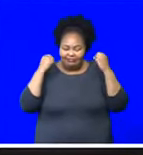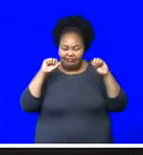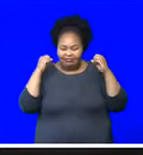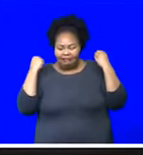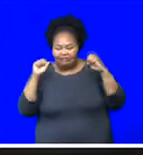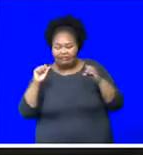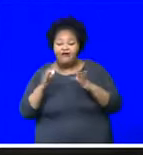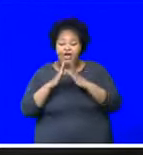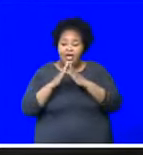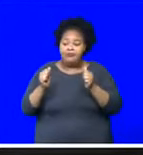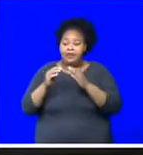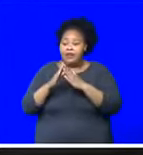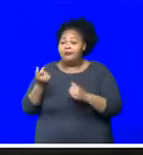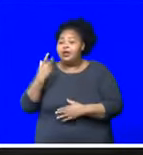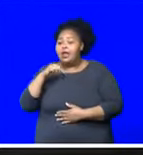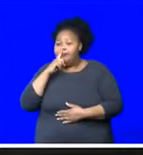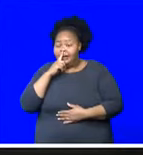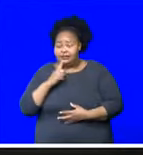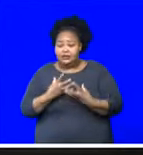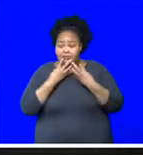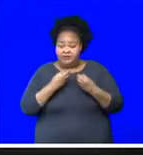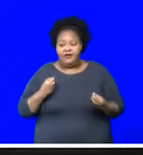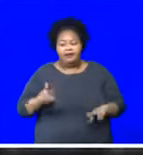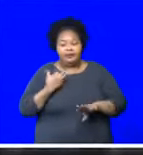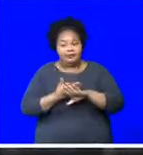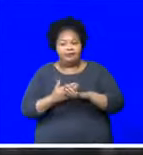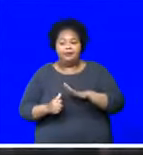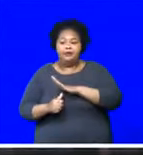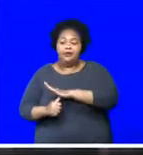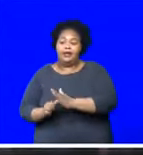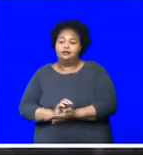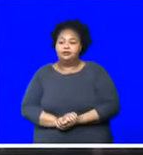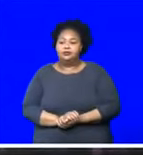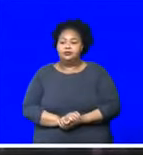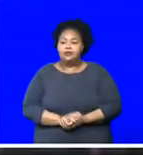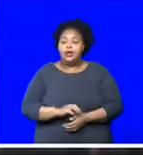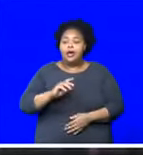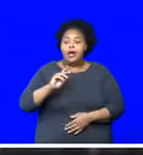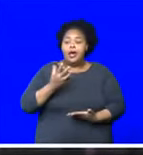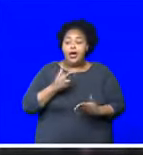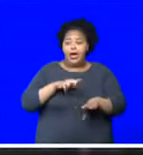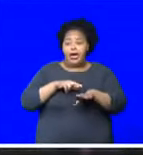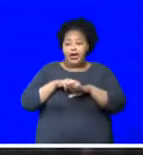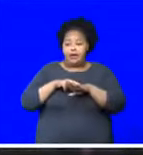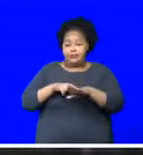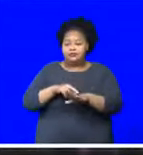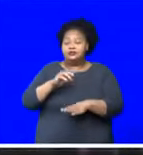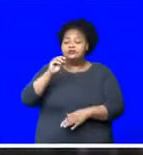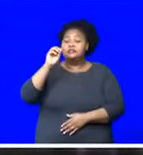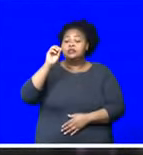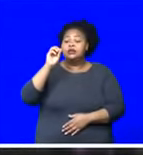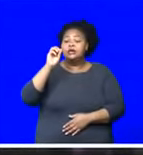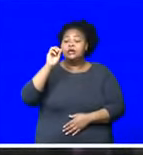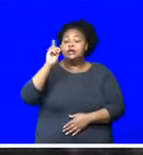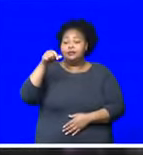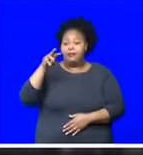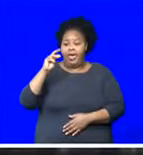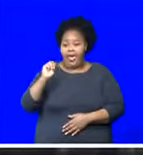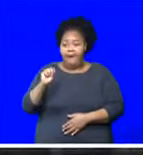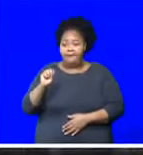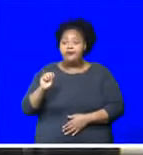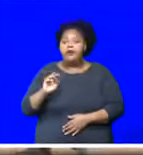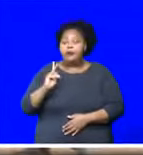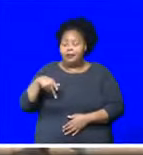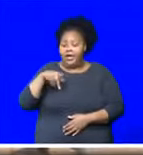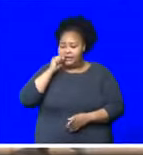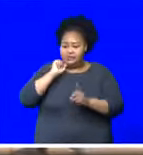ehhovisini leliphini landvuna nkulu Melusi Masuku lomele liphini landvuna nkulu Themba Masuku kulomsebenzi uthi uhulumende utibophelele